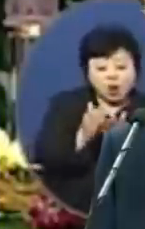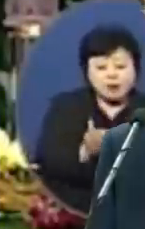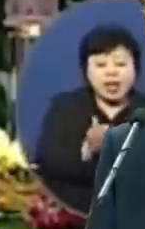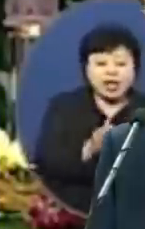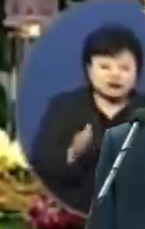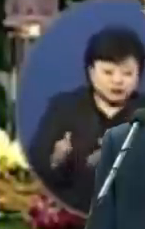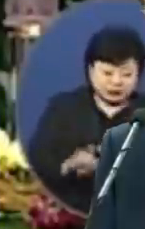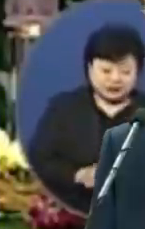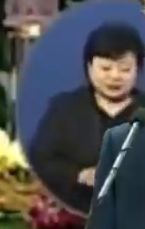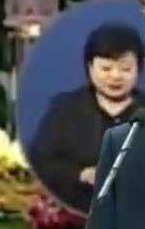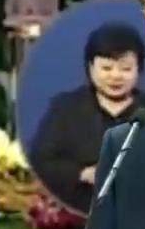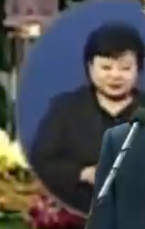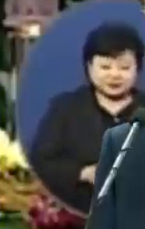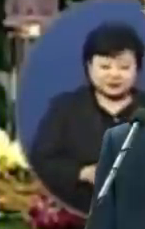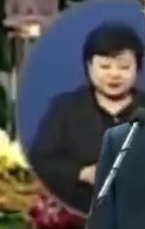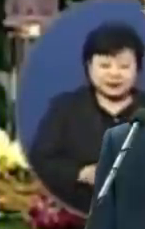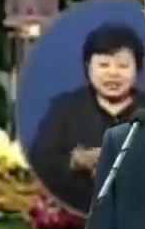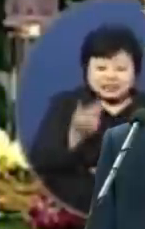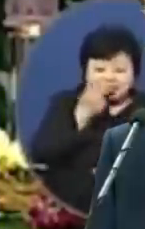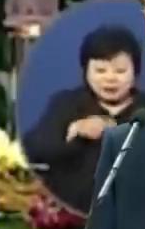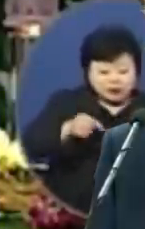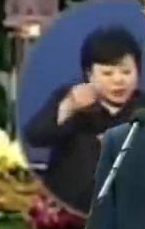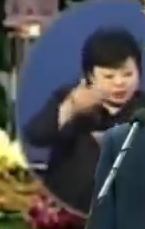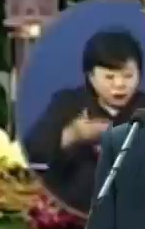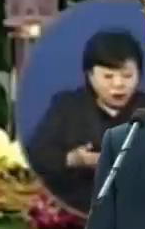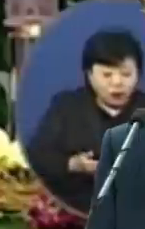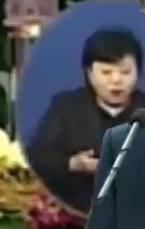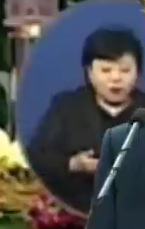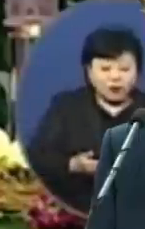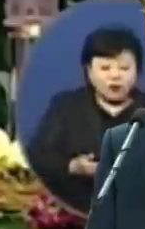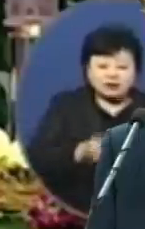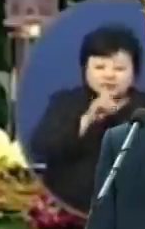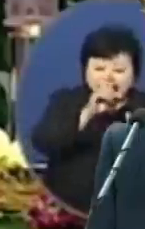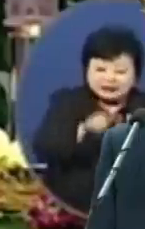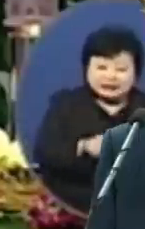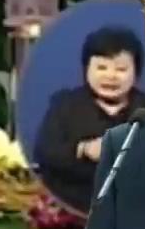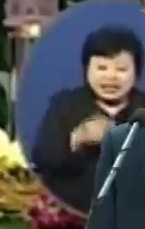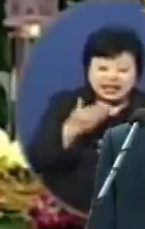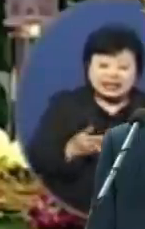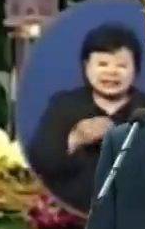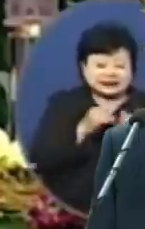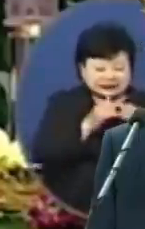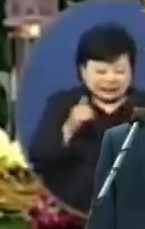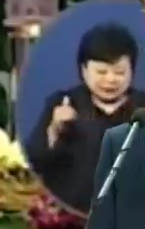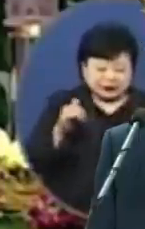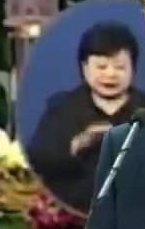준비해서 생명을 구했지만은 그 당시에 이외 사람들은